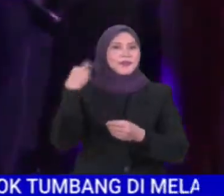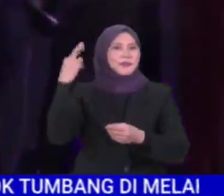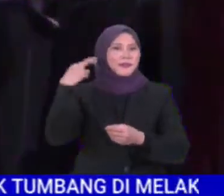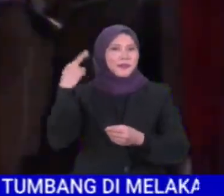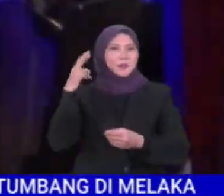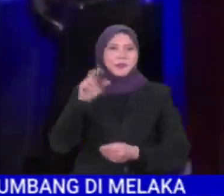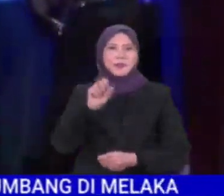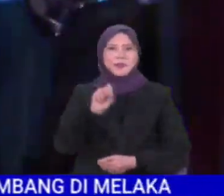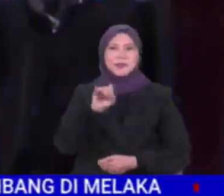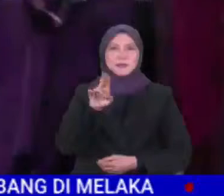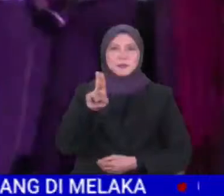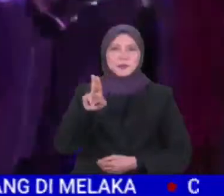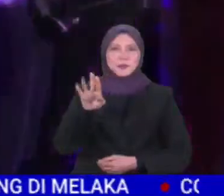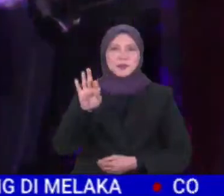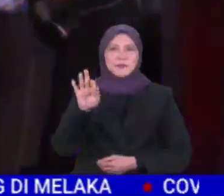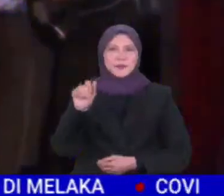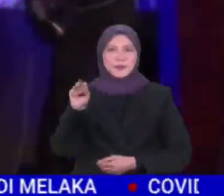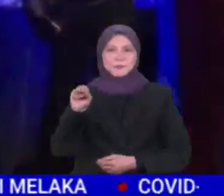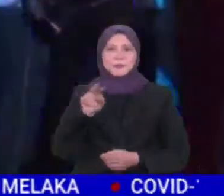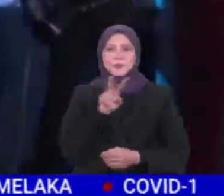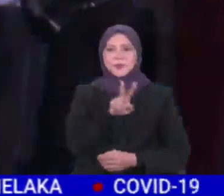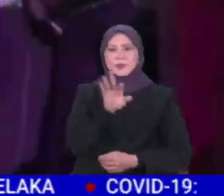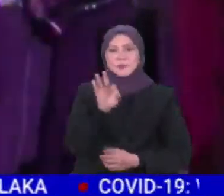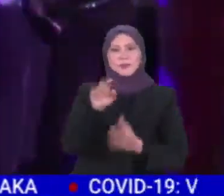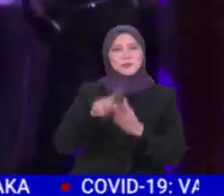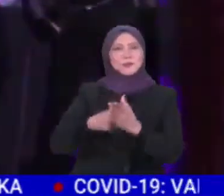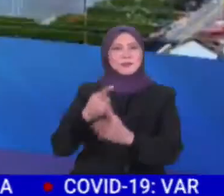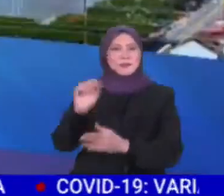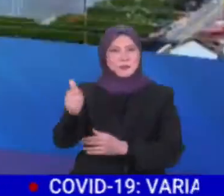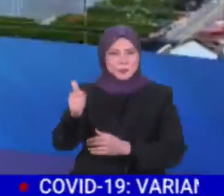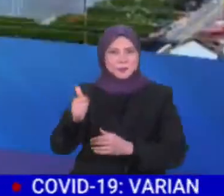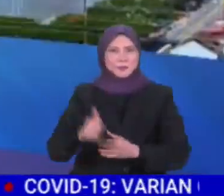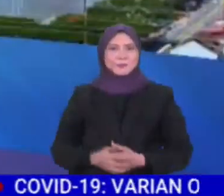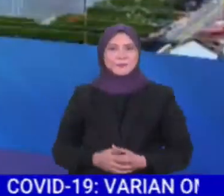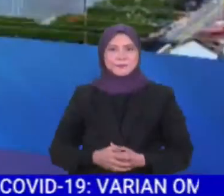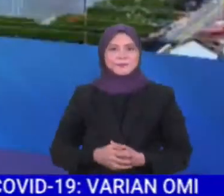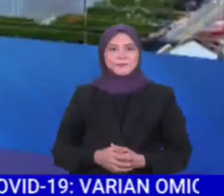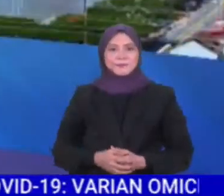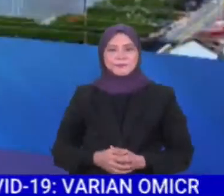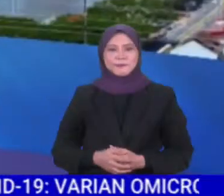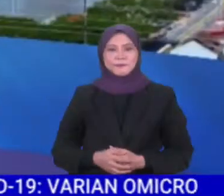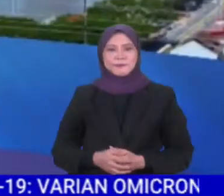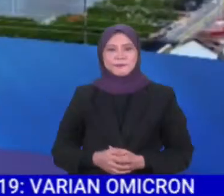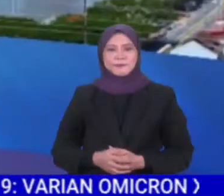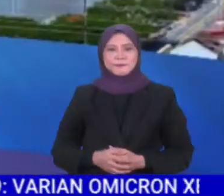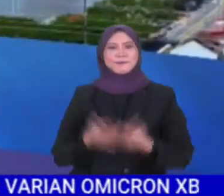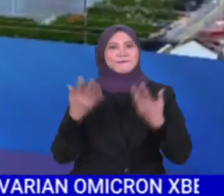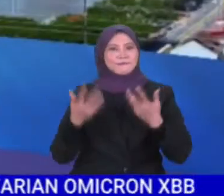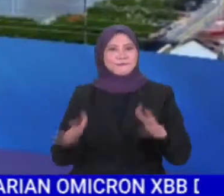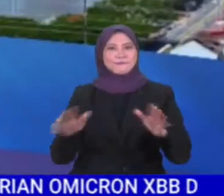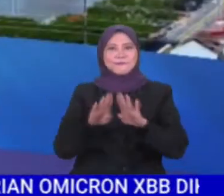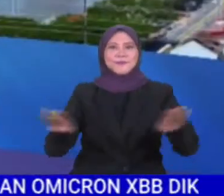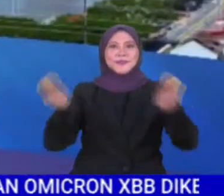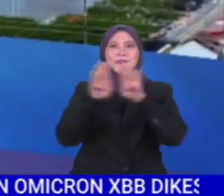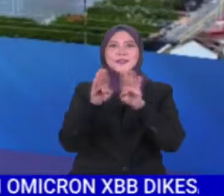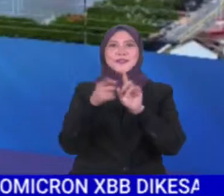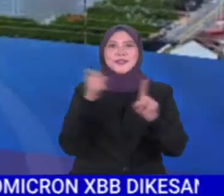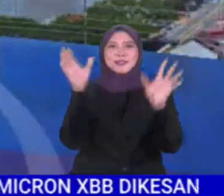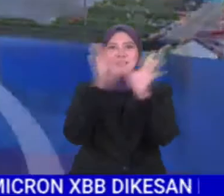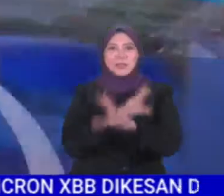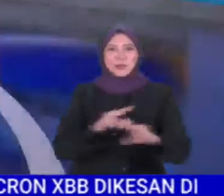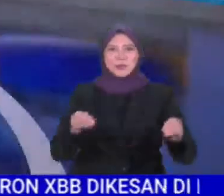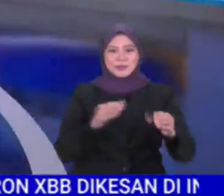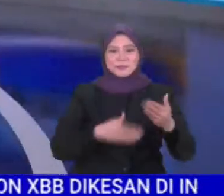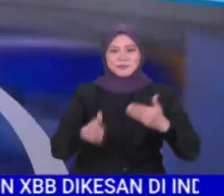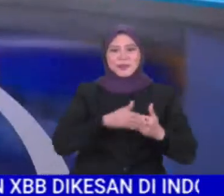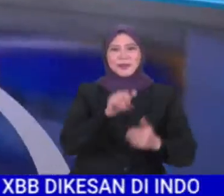radio FM pada 29 Oktober ini dengan itu sekian berita dari Serawak kita